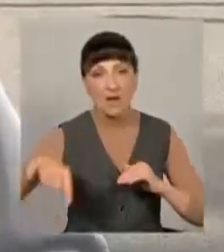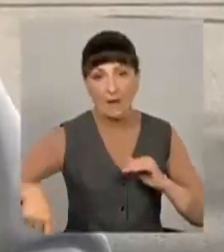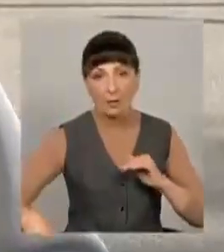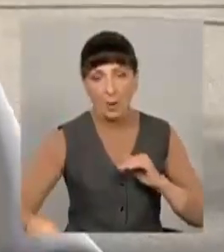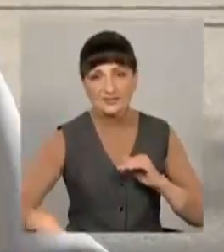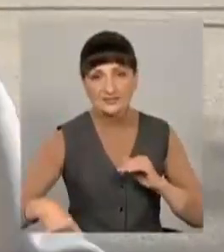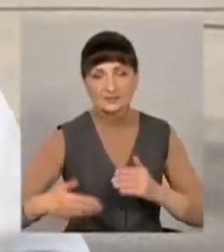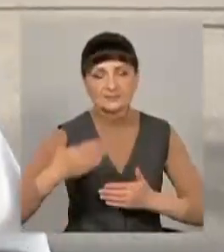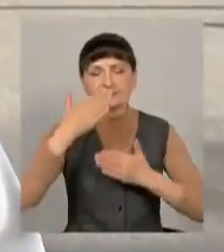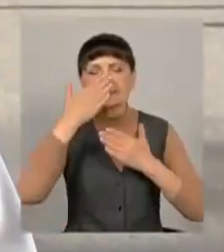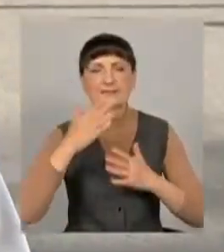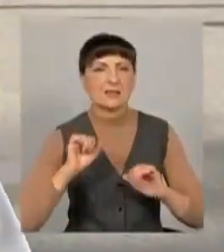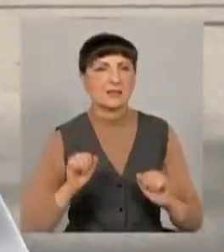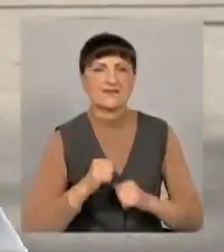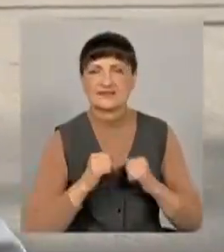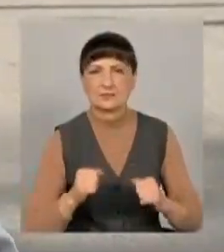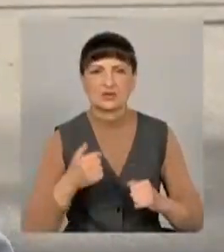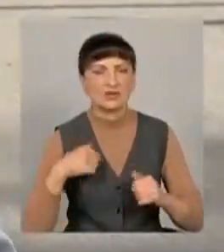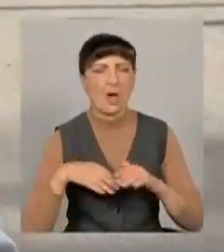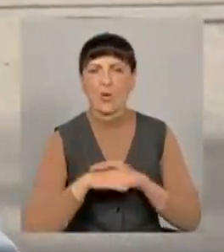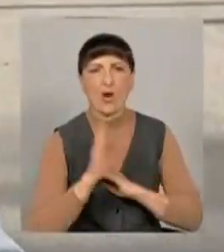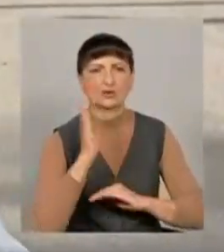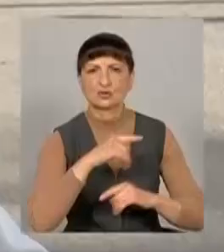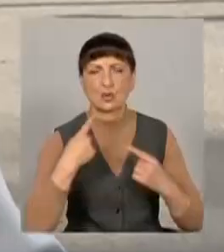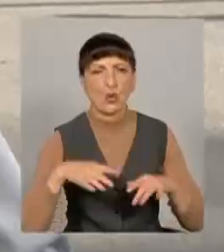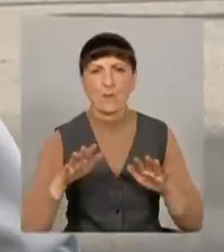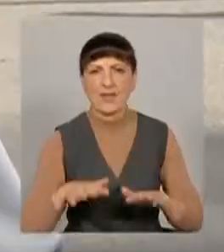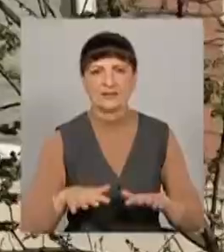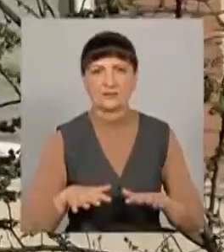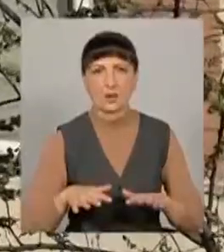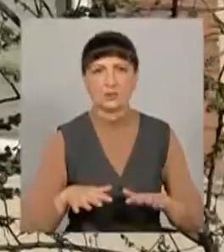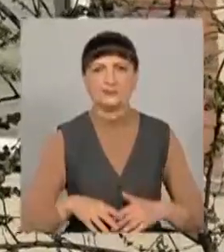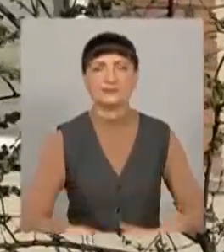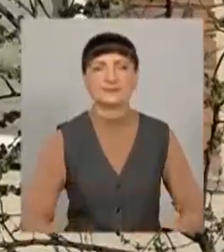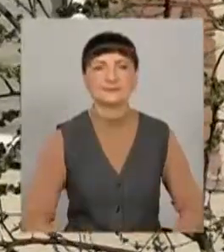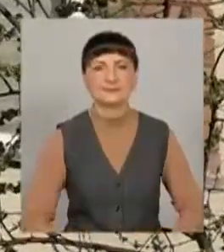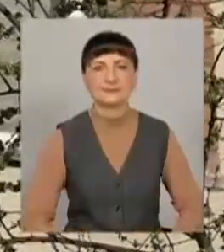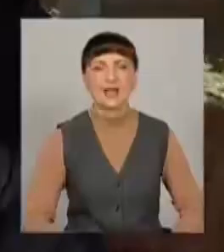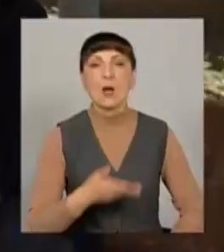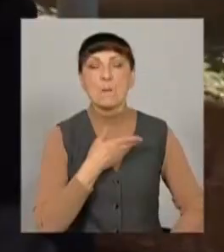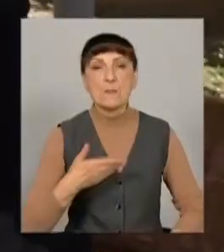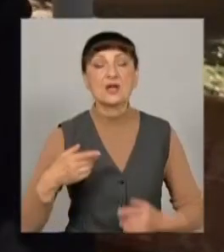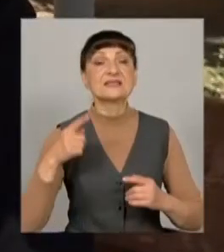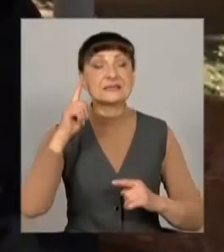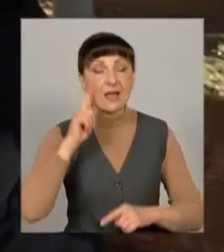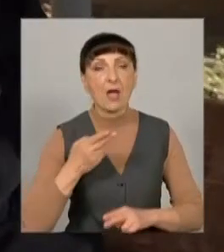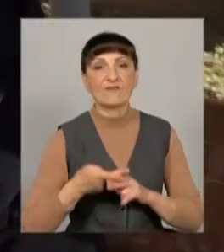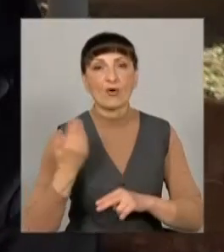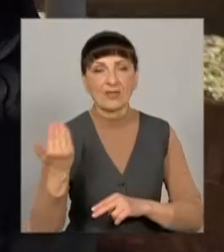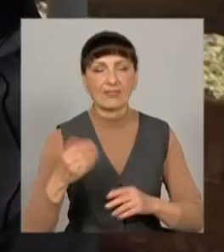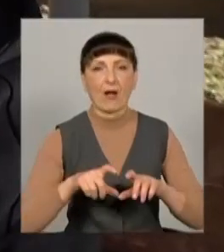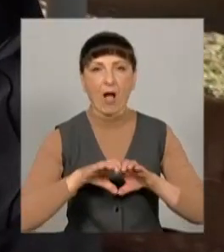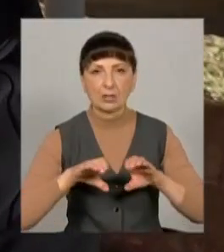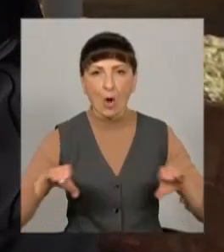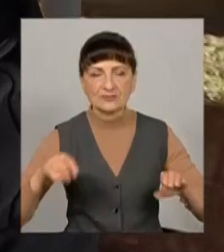С колодца прямо вот невозможно сидеть. Я ухожу на другую лавочку. И мы прям явно знаем, что это вот с этих колодцев идет